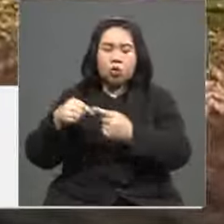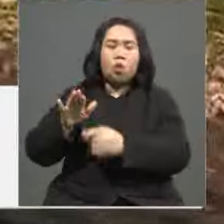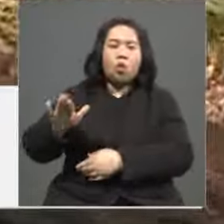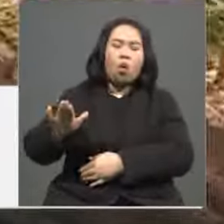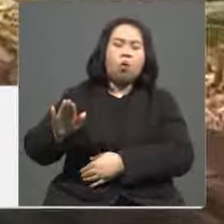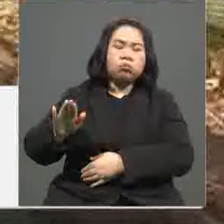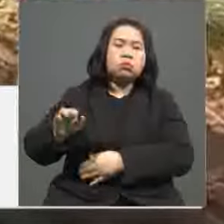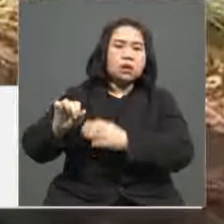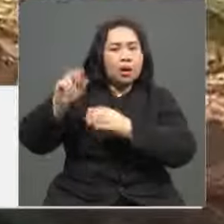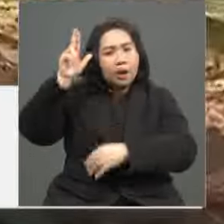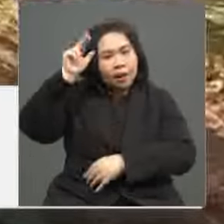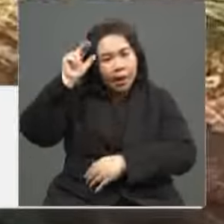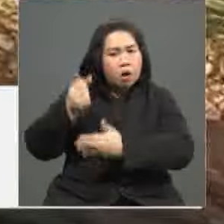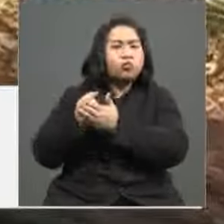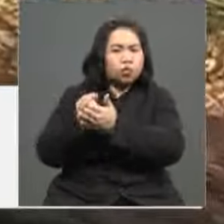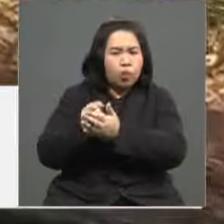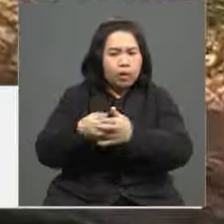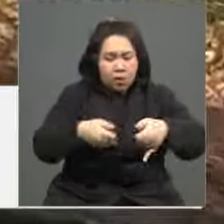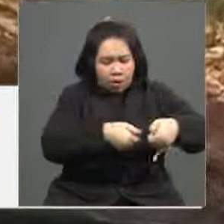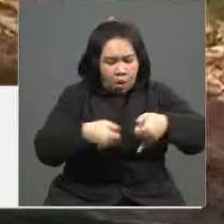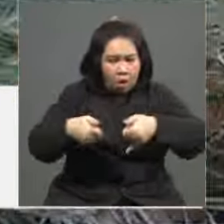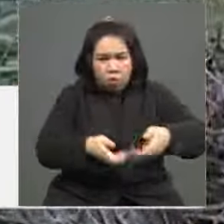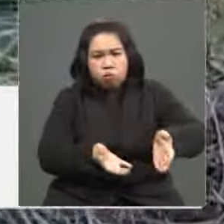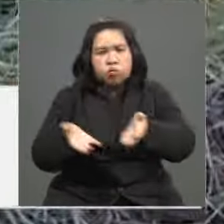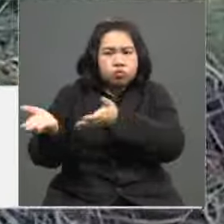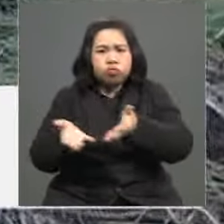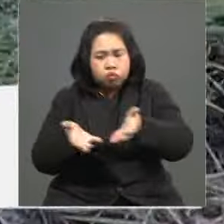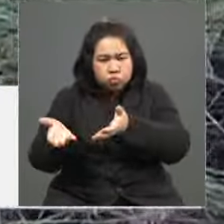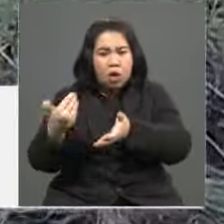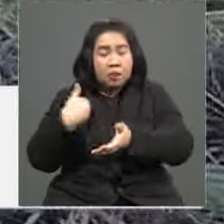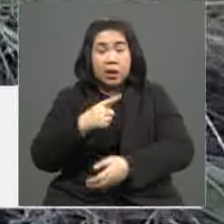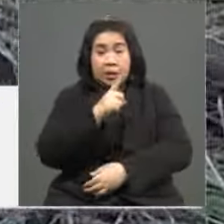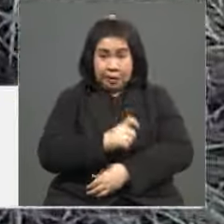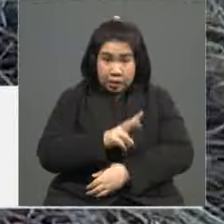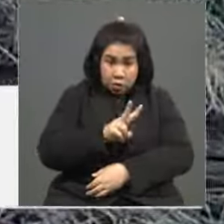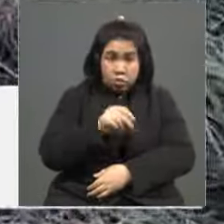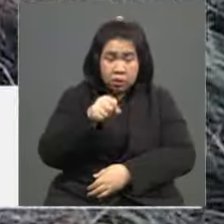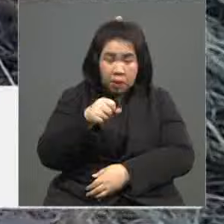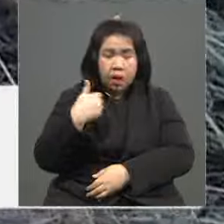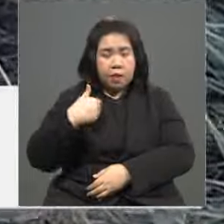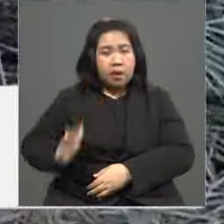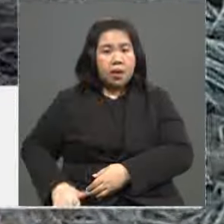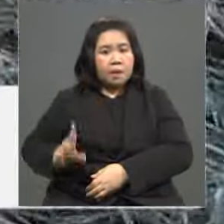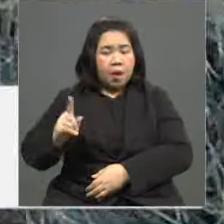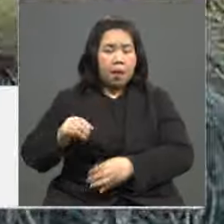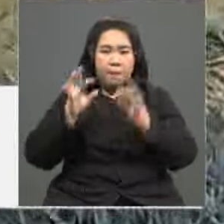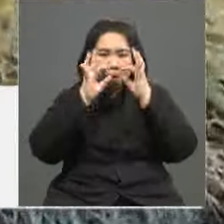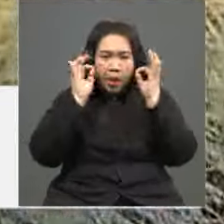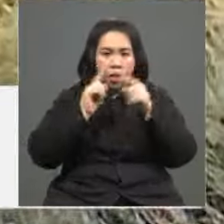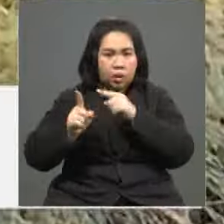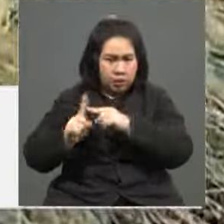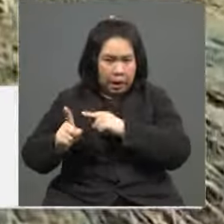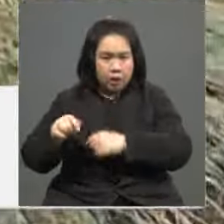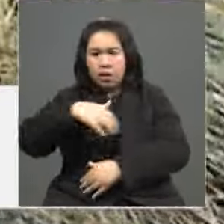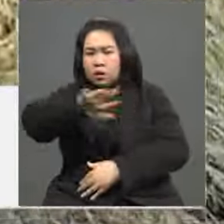ลำปางในการดูแลรักษาช้าง 117เชือกช้างล้ม 2เชือกนะครับสนับสนุนเคลื่อนย้ายสุนัขแมวสนับสนุนเสบียงสัตว์ซึ่งทักทุกภาค